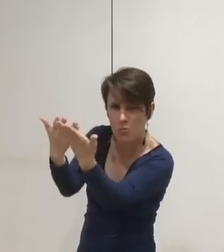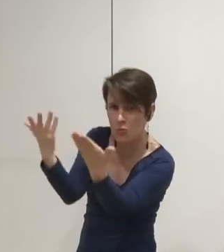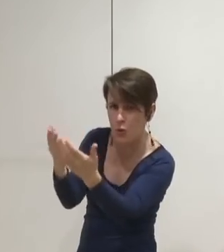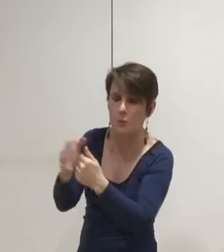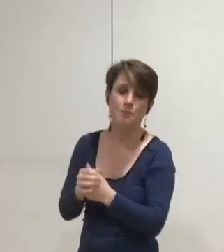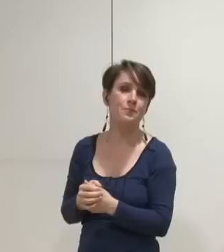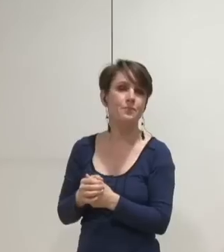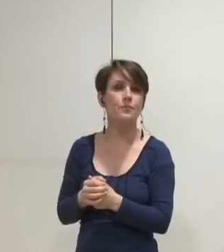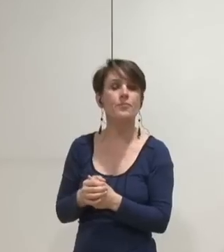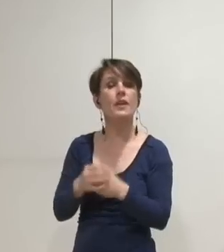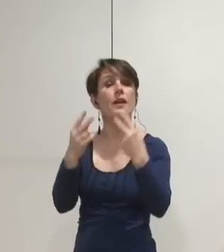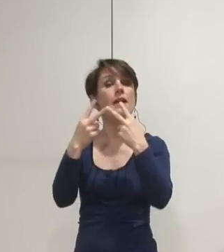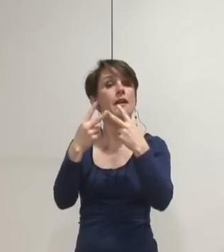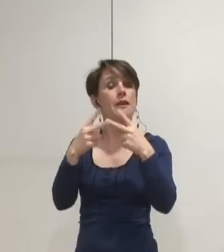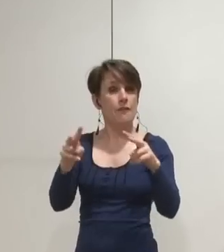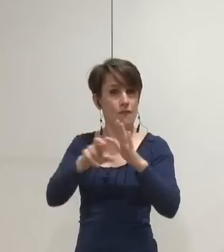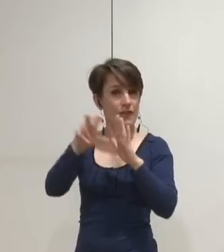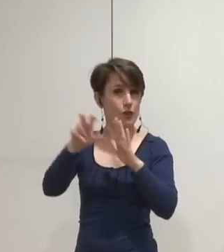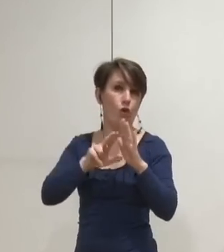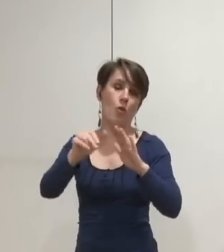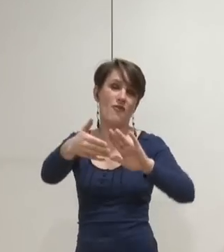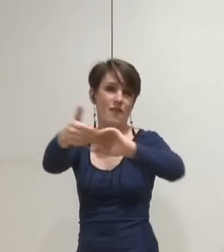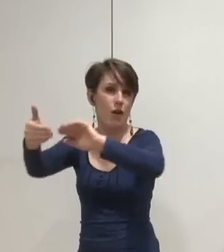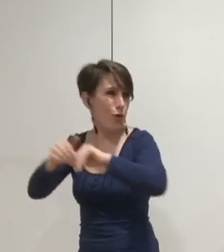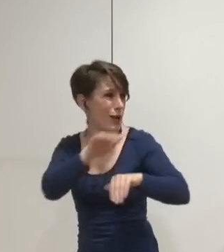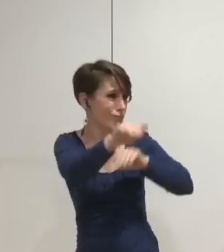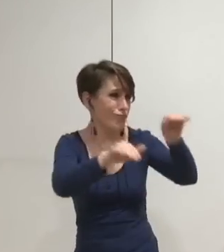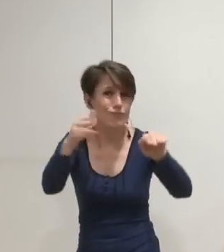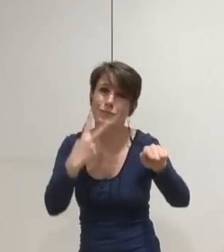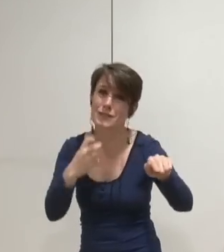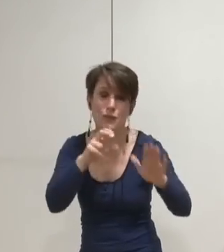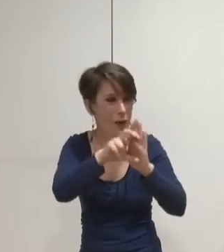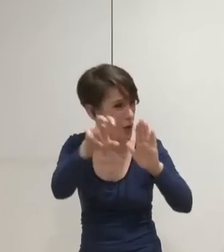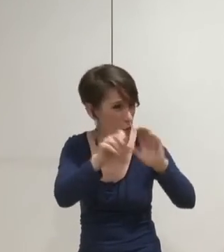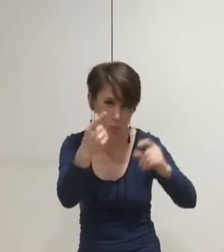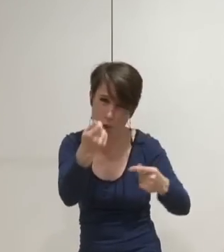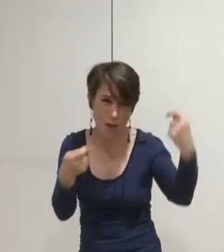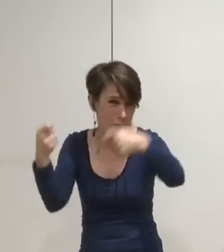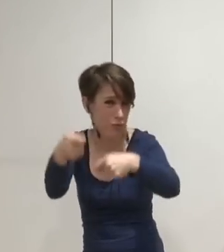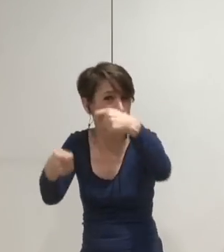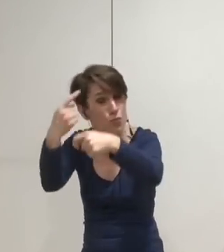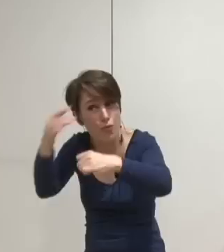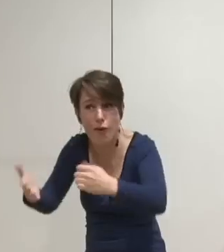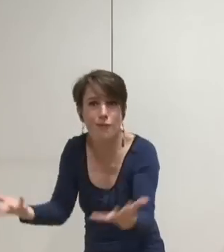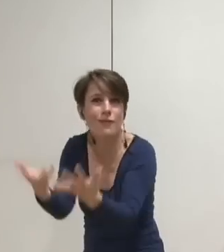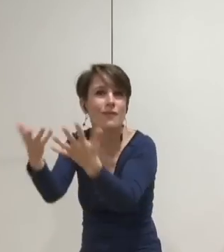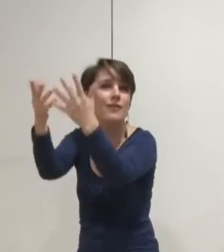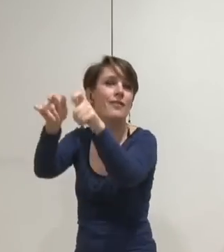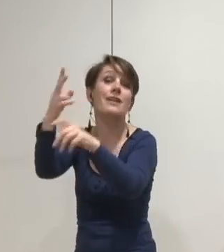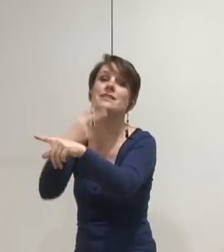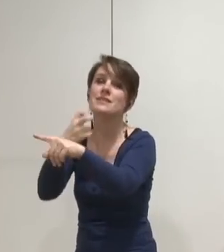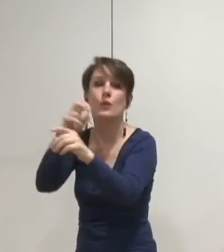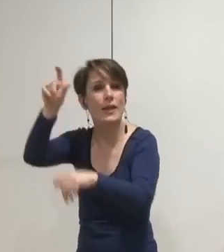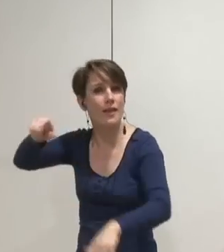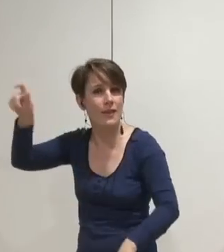reléa les appels à la solidarité financière des grenobois envers les Népalais une exposition sur le Népal aura lieu en juin à la